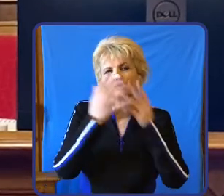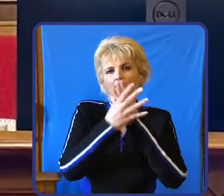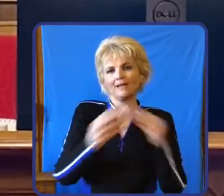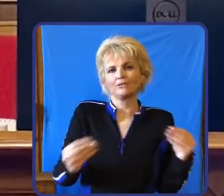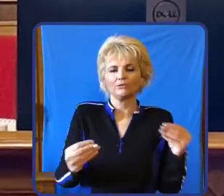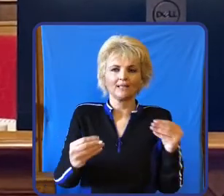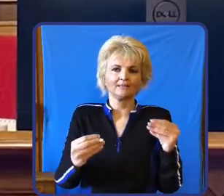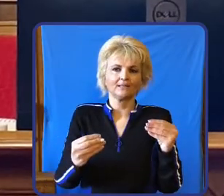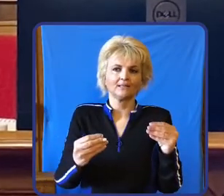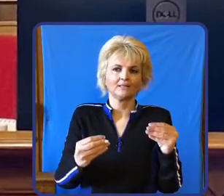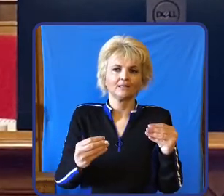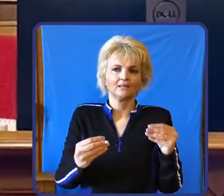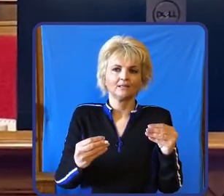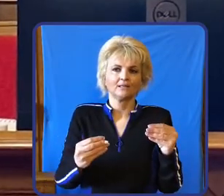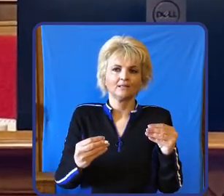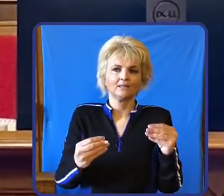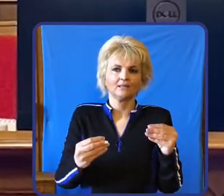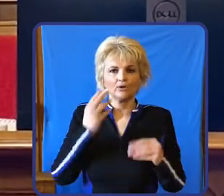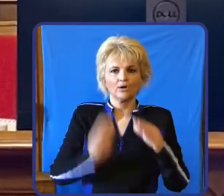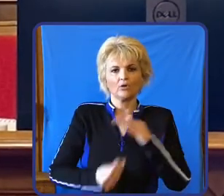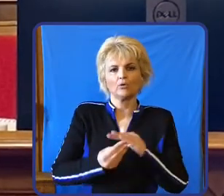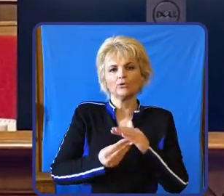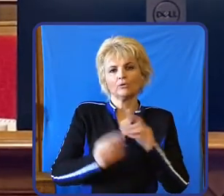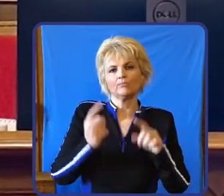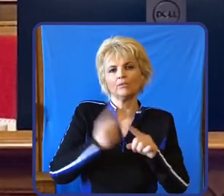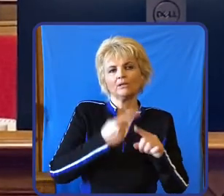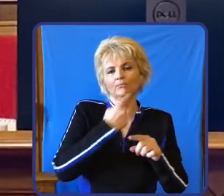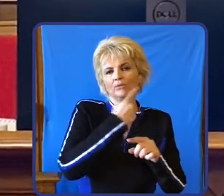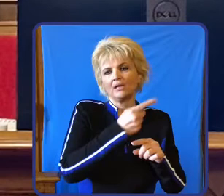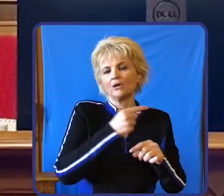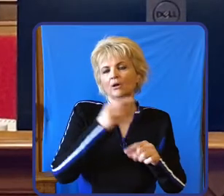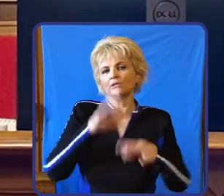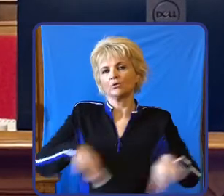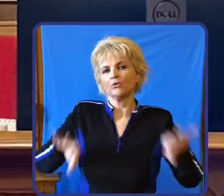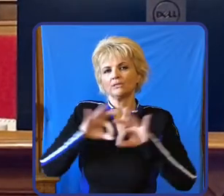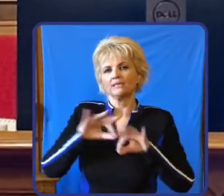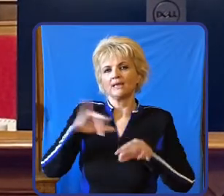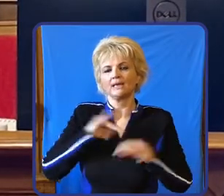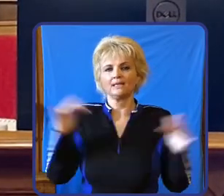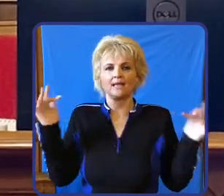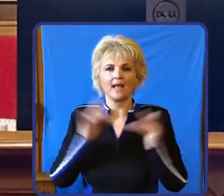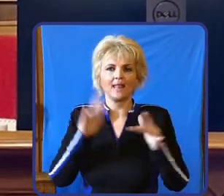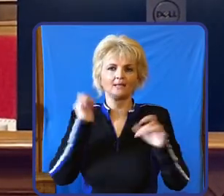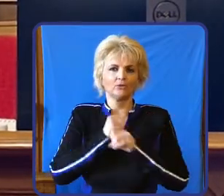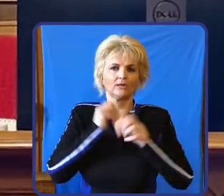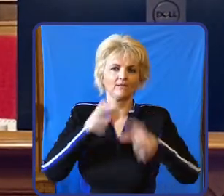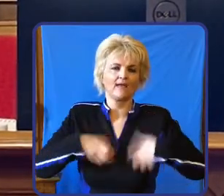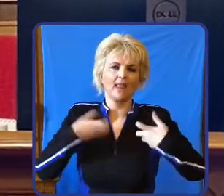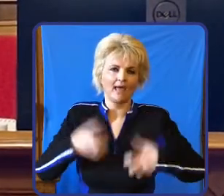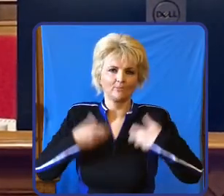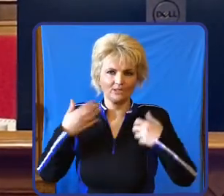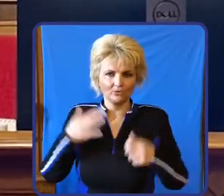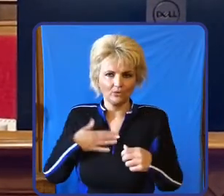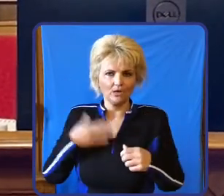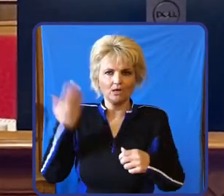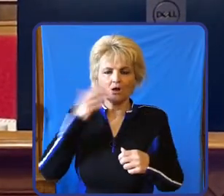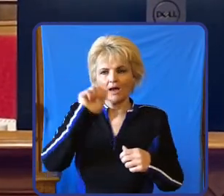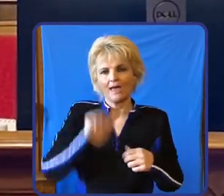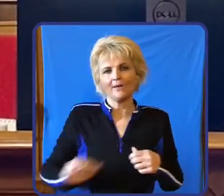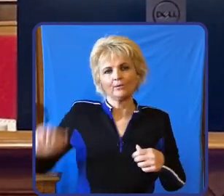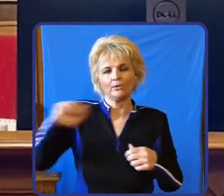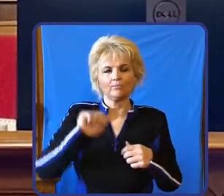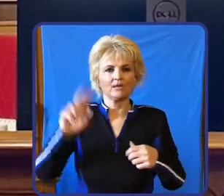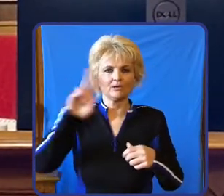a korrupt politikusok szerint az ország érdeke ellen dolgozik. Végtelen fölháborít az, hogyha az Európai